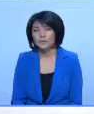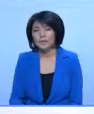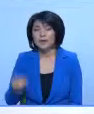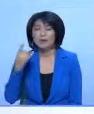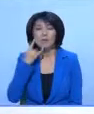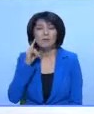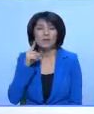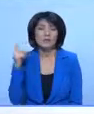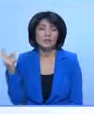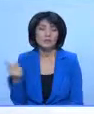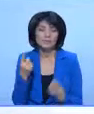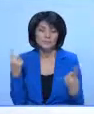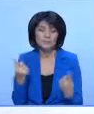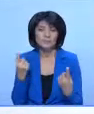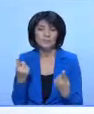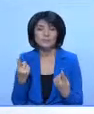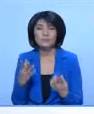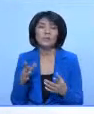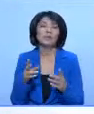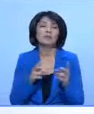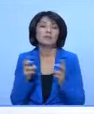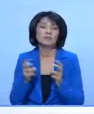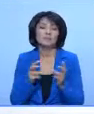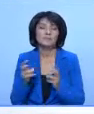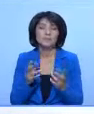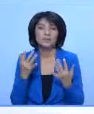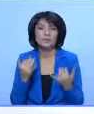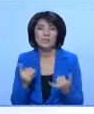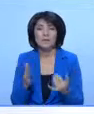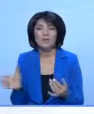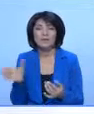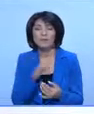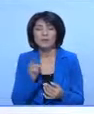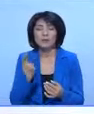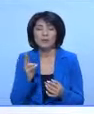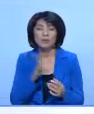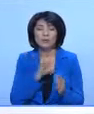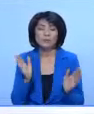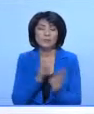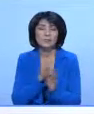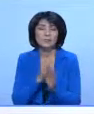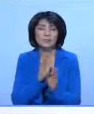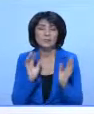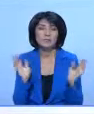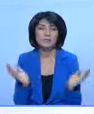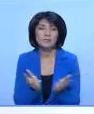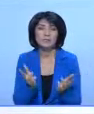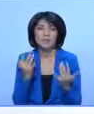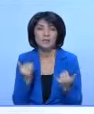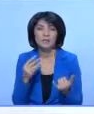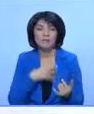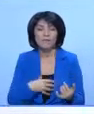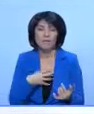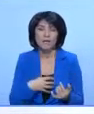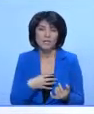Павлодар ірі өндірістер шоғырланған аймақ, сондықтан өңірімізде қоршаған ортаның тазалығына баса мән беріледі. Соңғы кездері